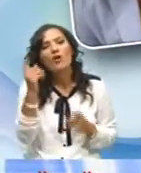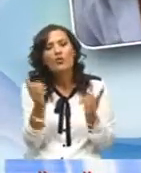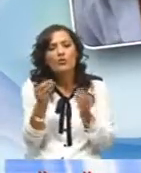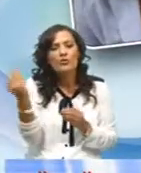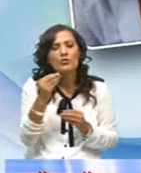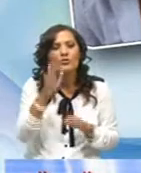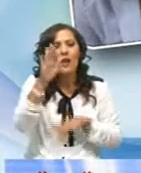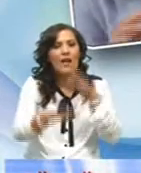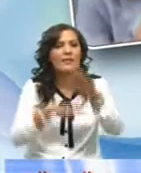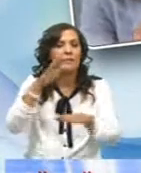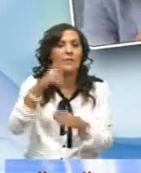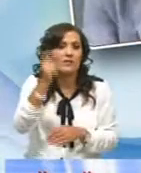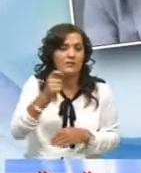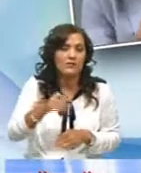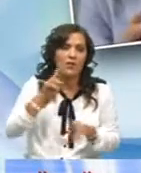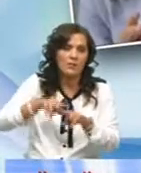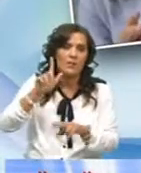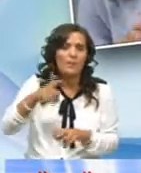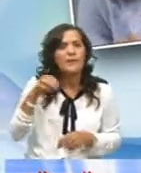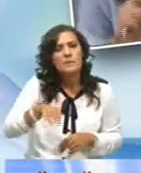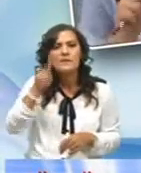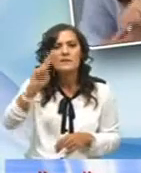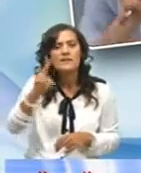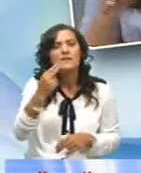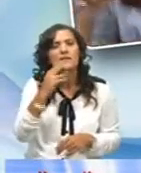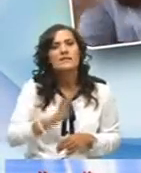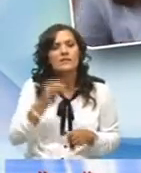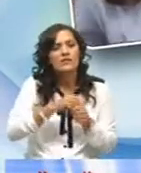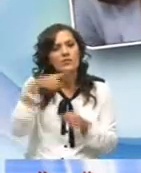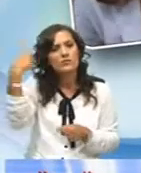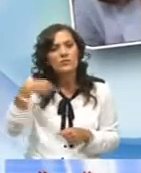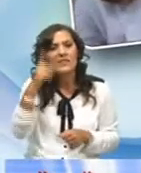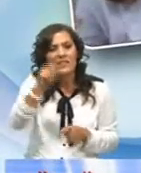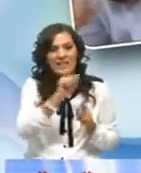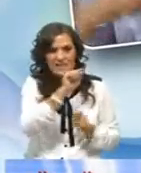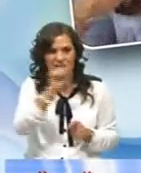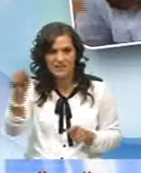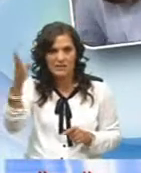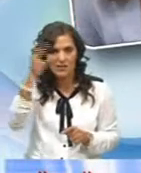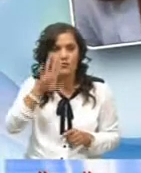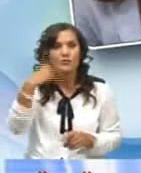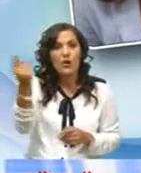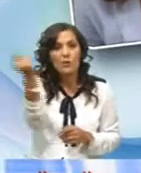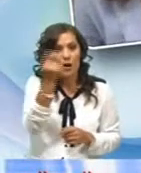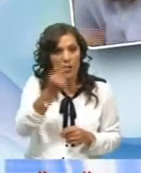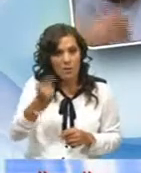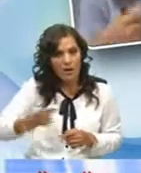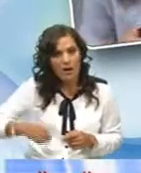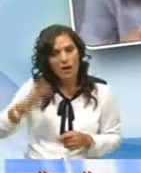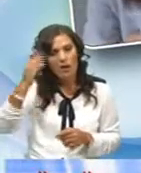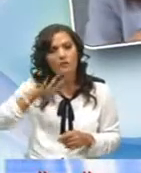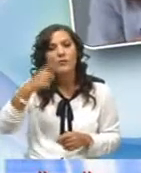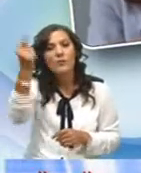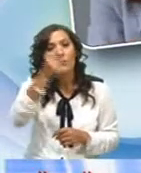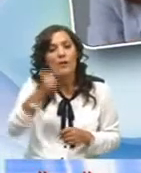ve onlar ülkesiyle öğretmek gerekiyor şimdi sizin kızınız için düşünelim Yani önce çizgi çizmeye öğreniyor sonra boyamayı öğreniyor